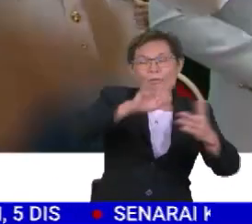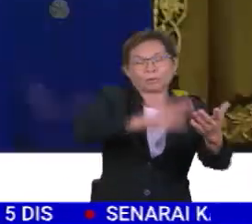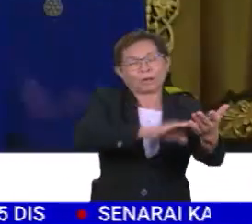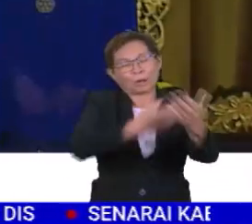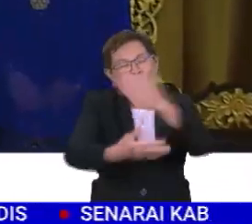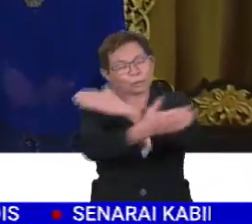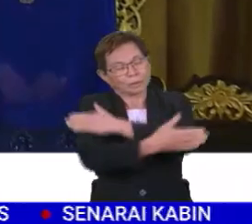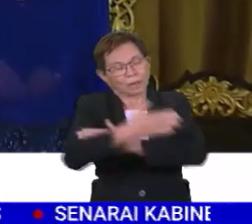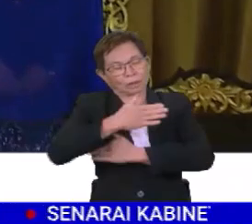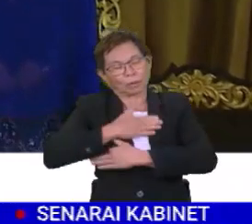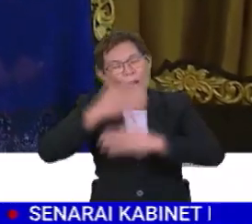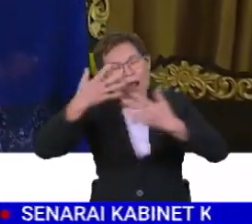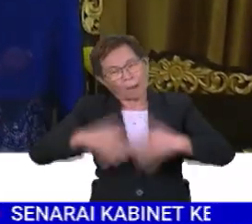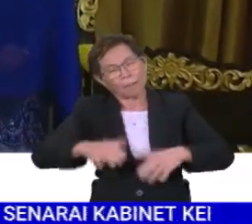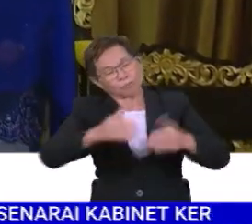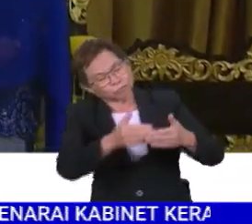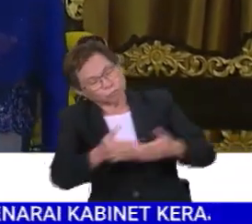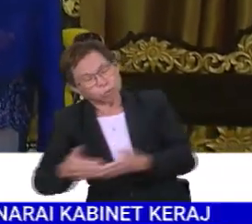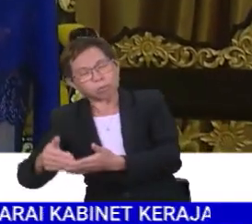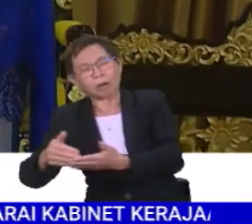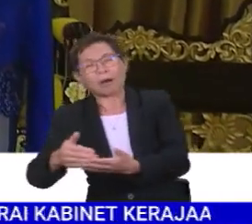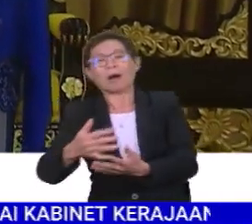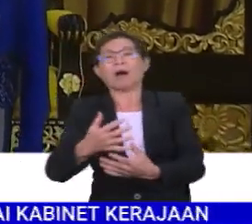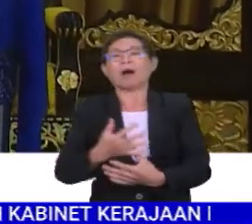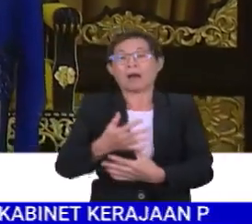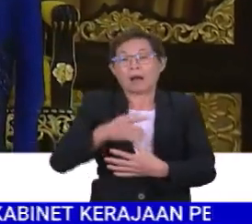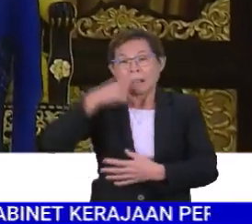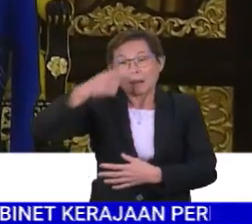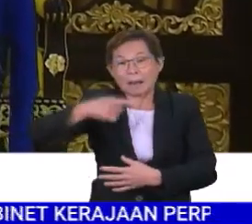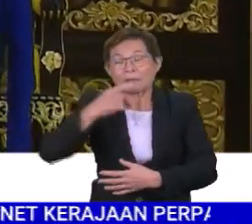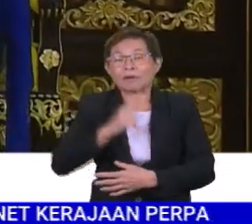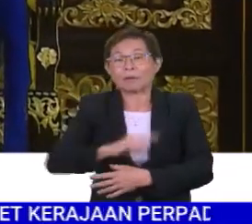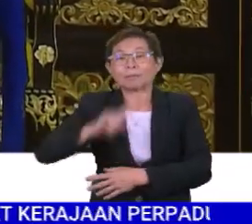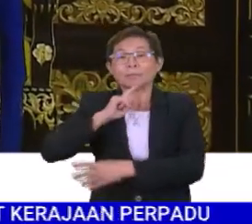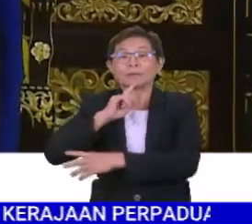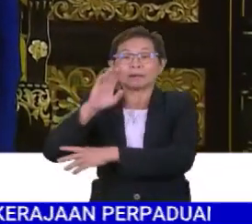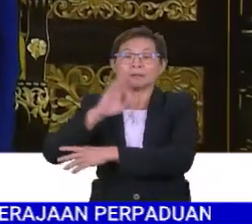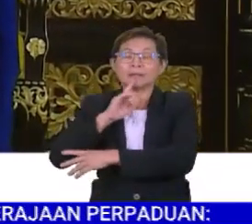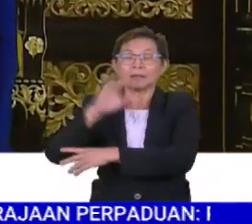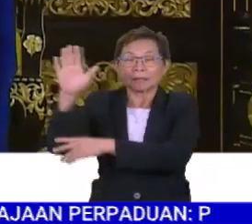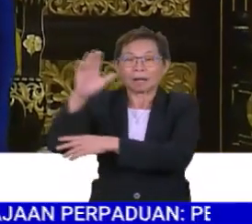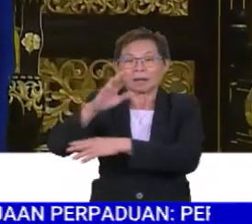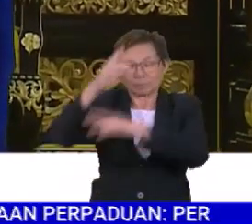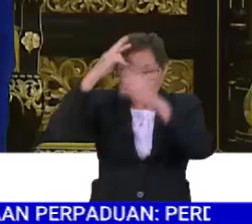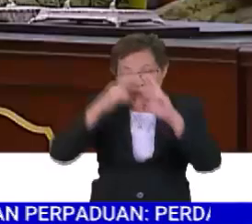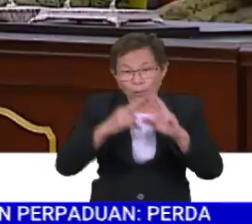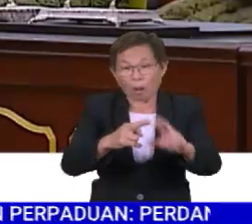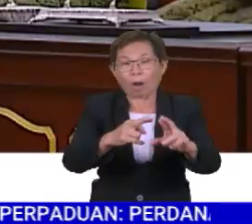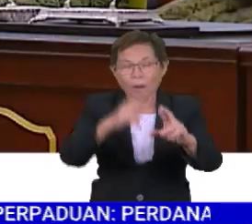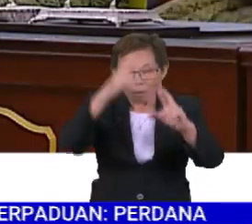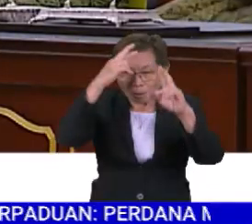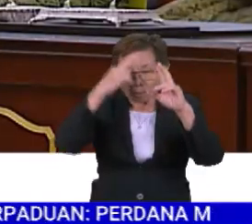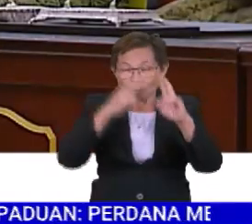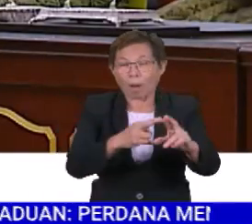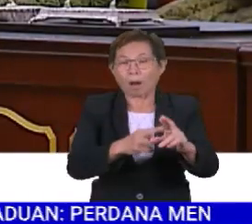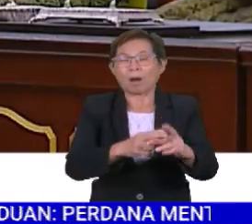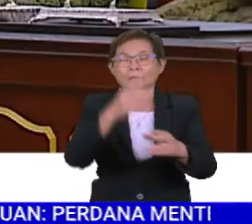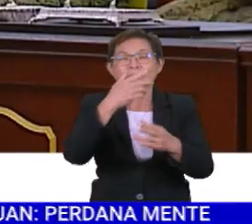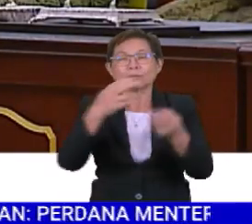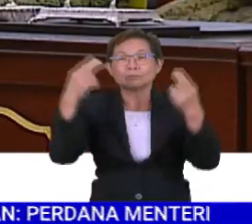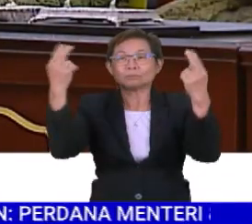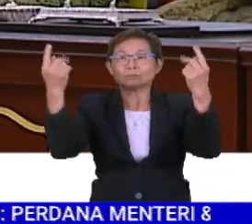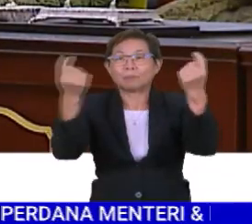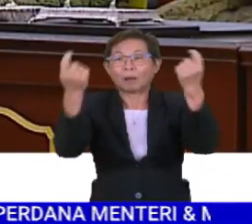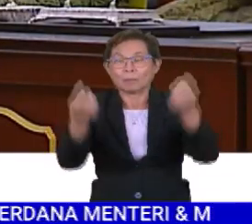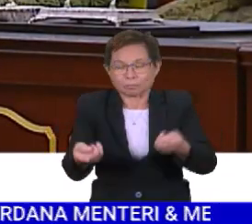lagu Negaraku sebelum diteruskan dengan lafaz ikrar sumpah jawatan dan tak setia serta majlis menandatangani dokumen